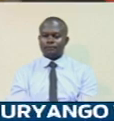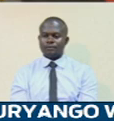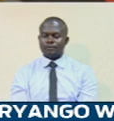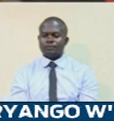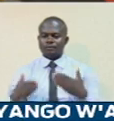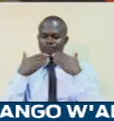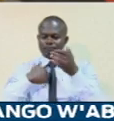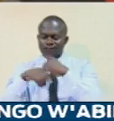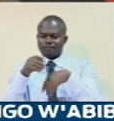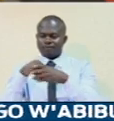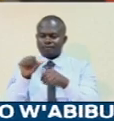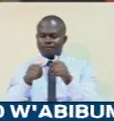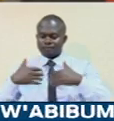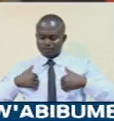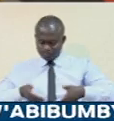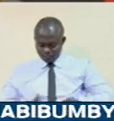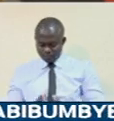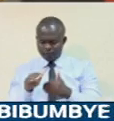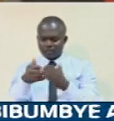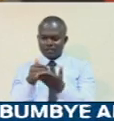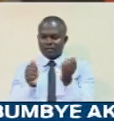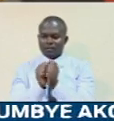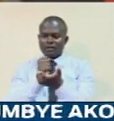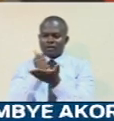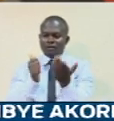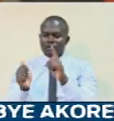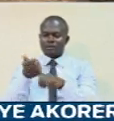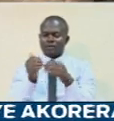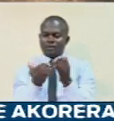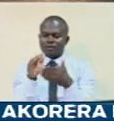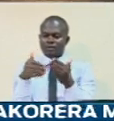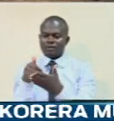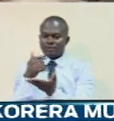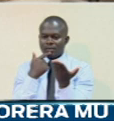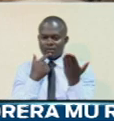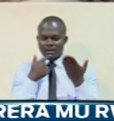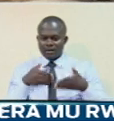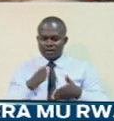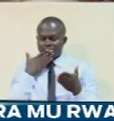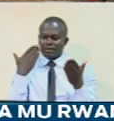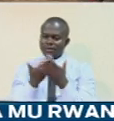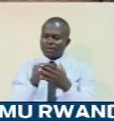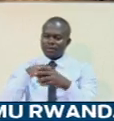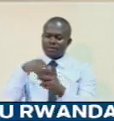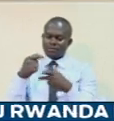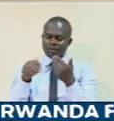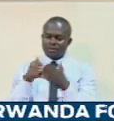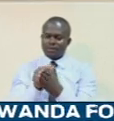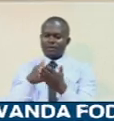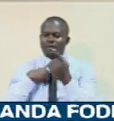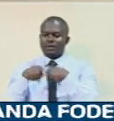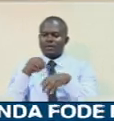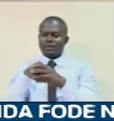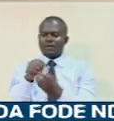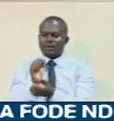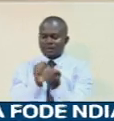Kwigisha abafite ubumuga ibijyanye n'ubuzima bw'imyororokere ndetse no kubafasha kugera kuri serivisi zo kuboneza urubyaro biri mu byo abafite ubumuga bavuga ko